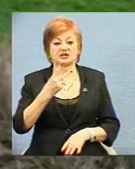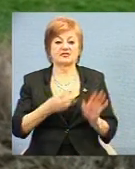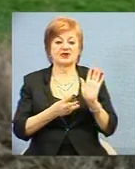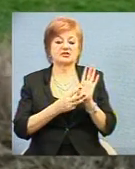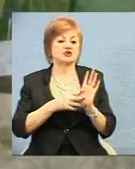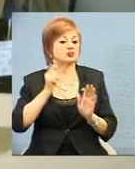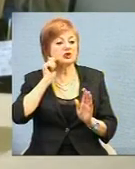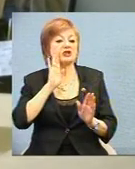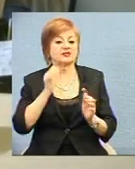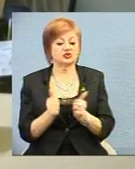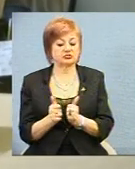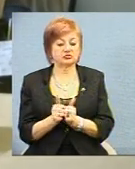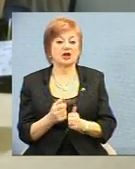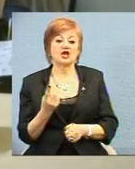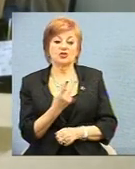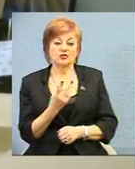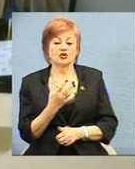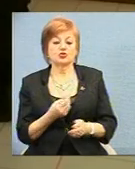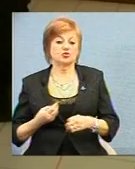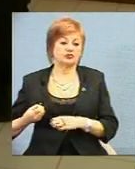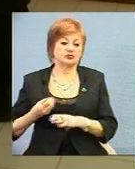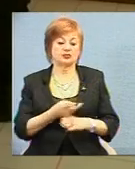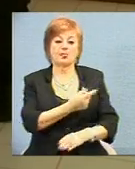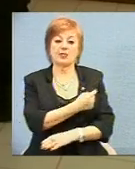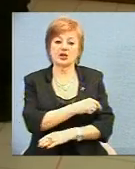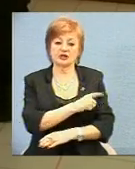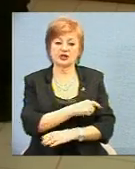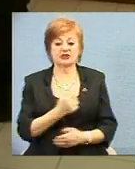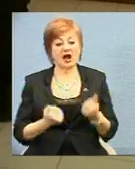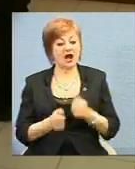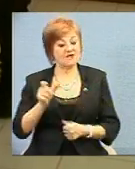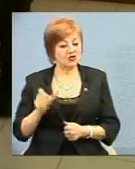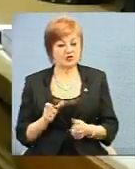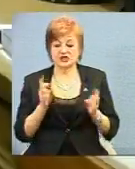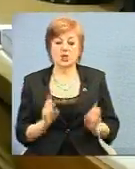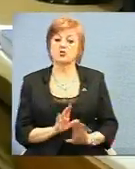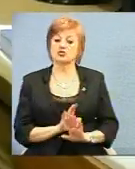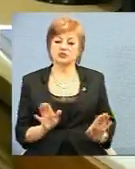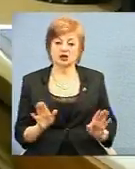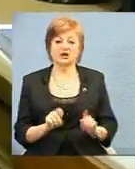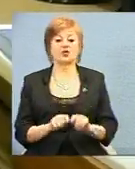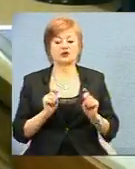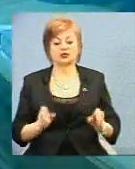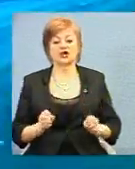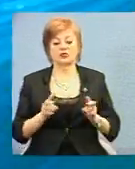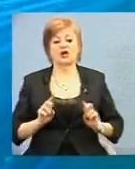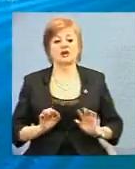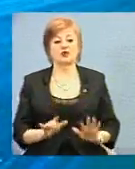28-річна пасажирка. Ще 2 шпиталізували до Березовської районної лікарні. Водій не постраждала. Відкрито кримінальне провадження.